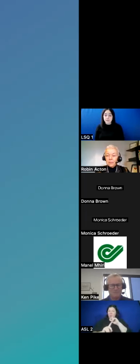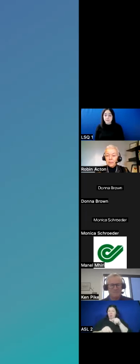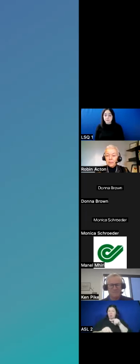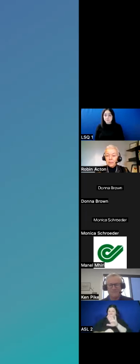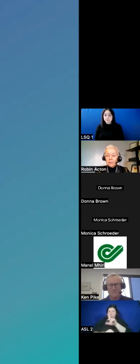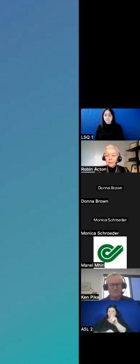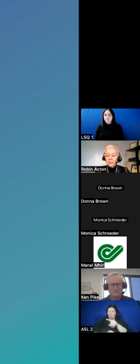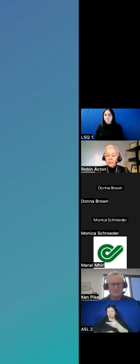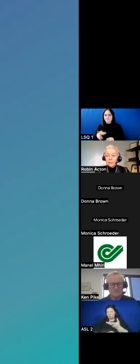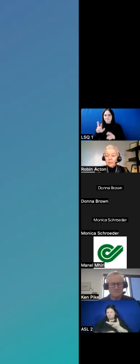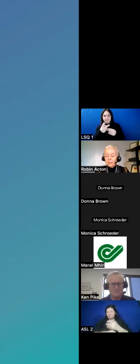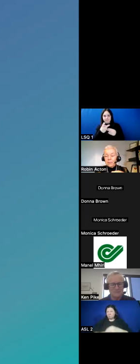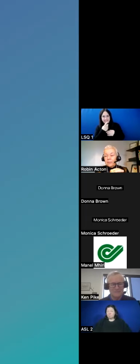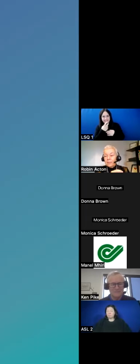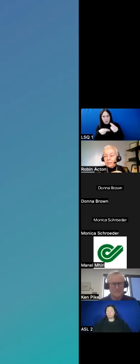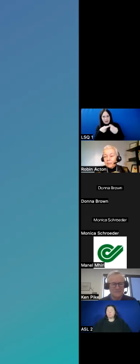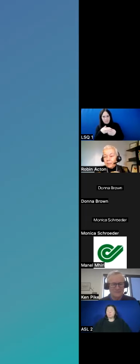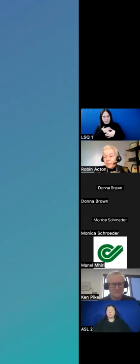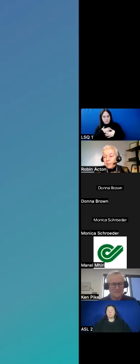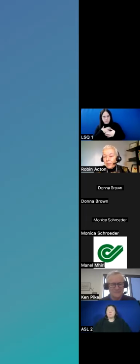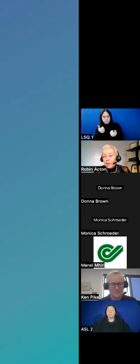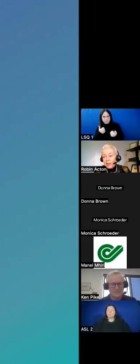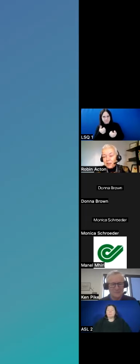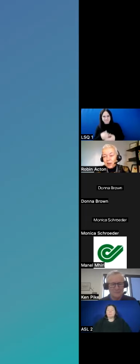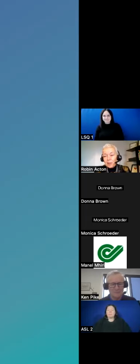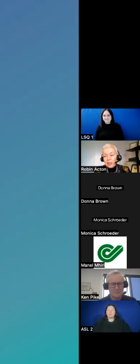J'espère que j'ai répondu à votre question.